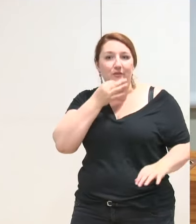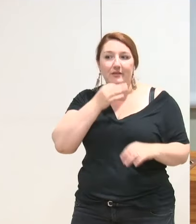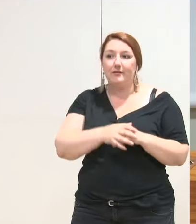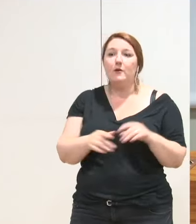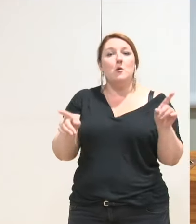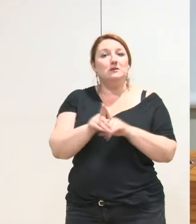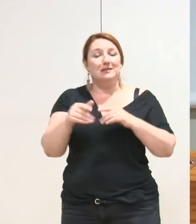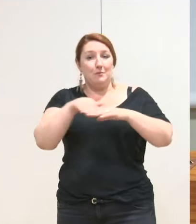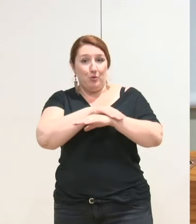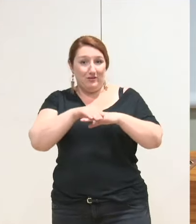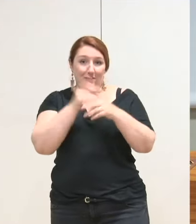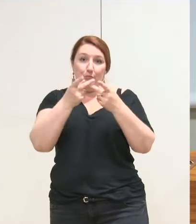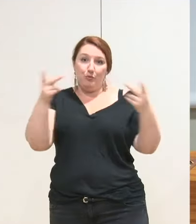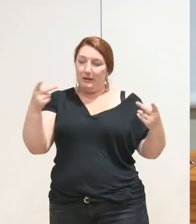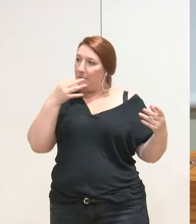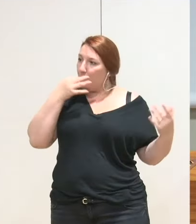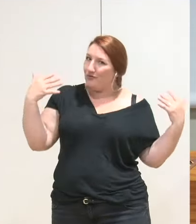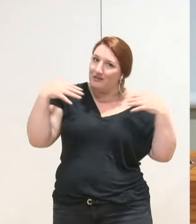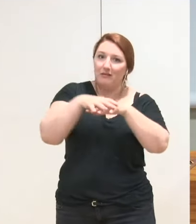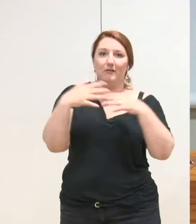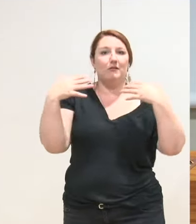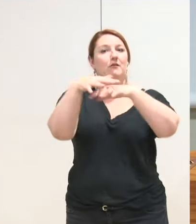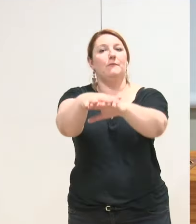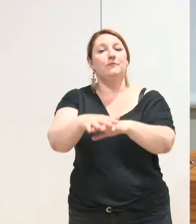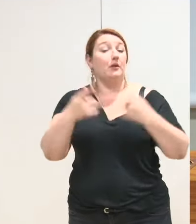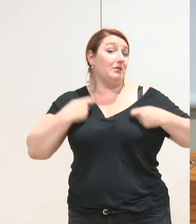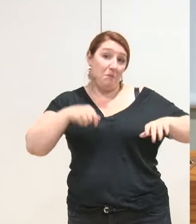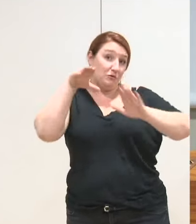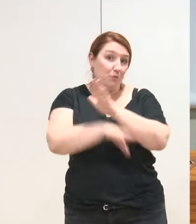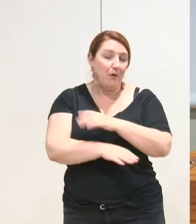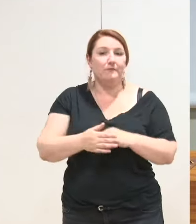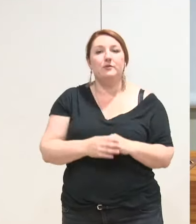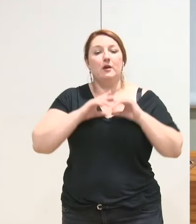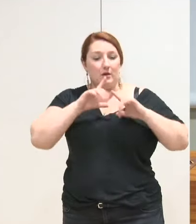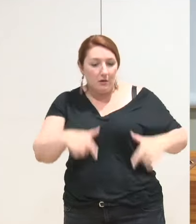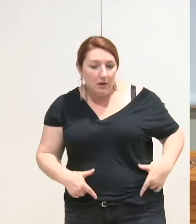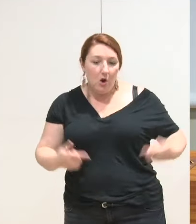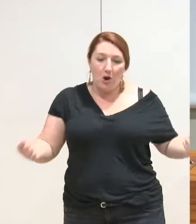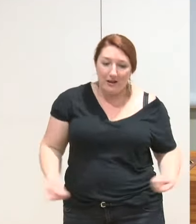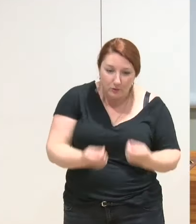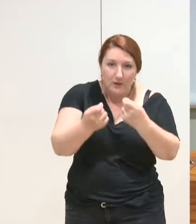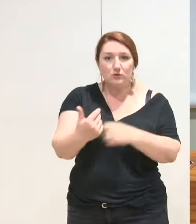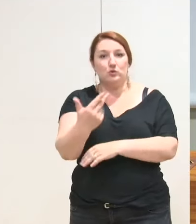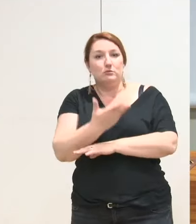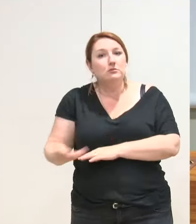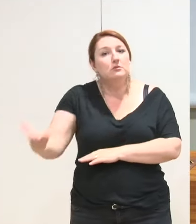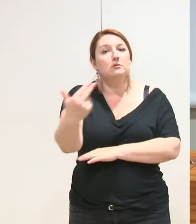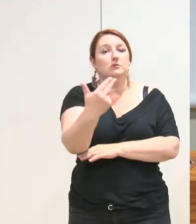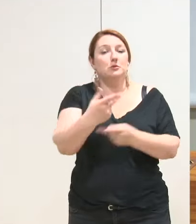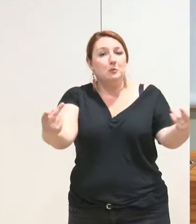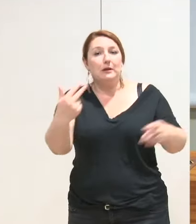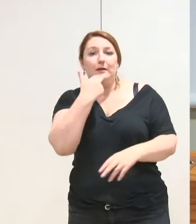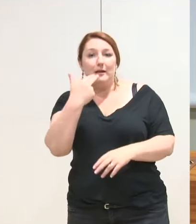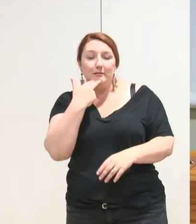nombre de politiques publiques aussi ainsi les jalons sont posés sur les éducation et l'école sur la qualité de l'espace public et sur la démocratie